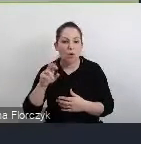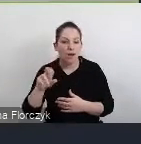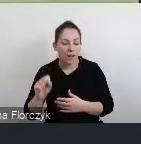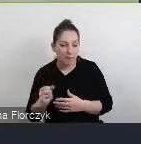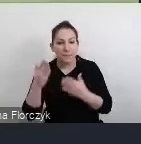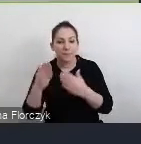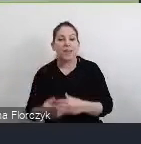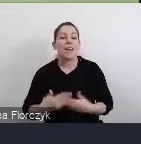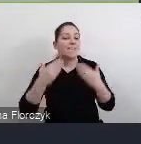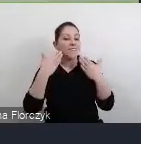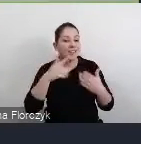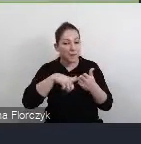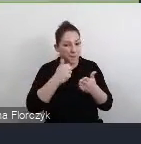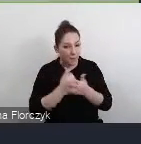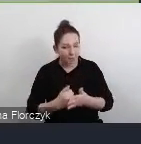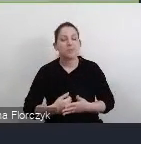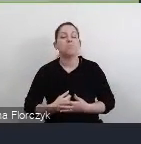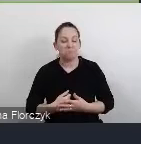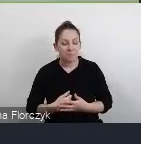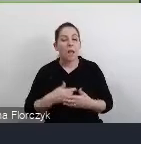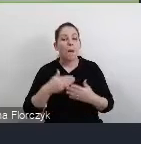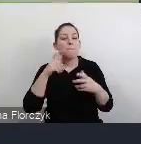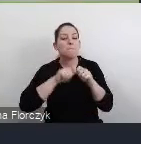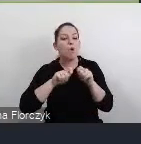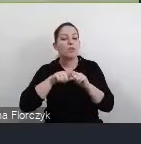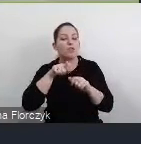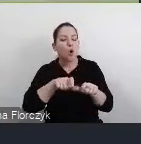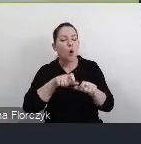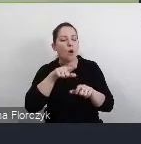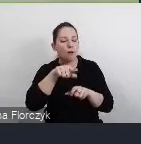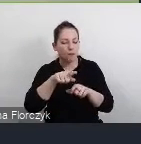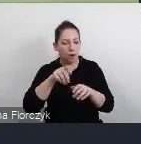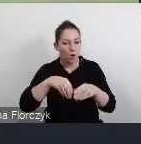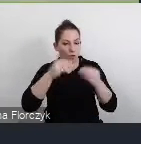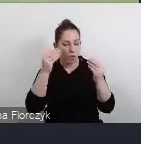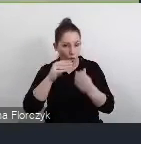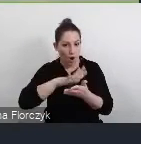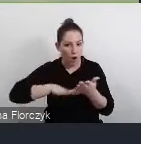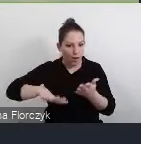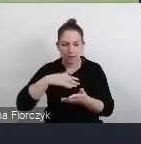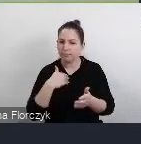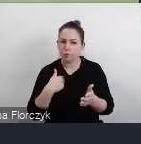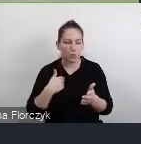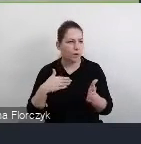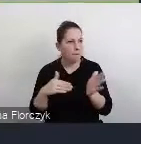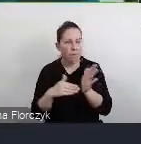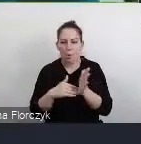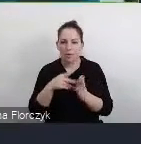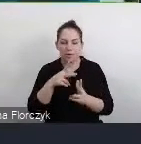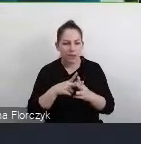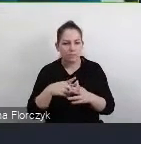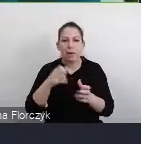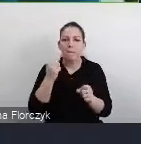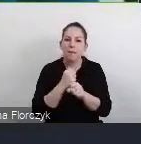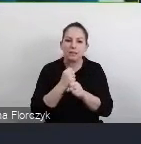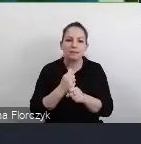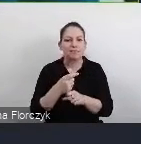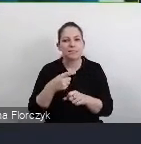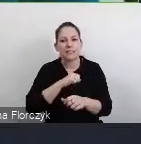ponownie. No jak najbardziej, monitor rozwoju lokalnego jest to bardzo przydatne narzędzie w ogóle do pracy naszej jako